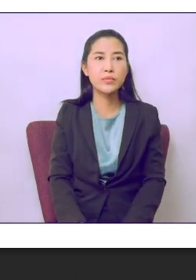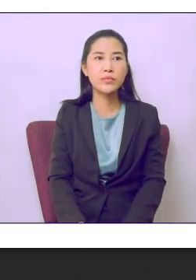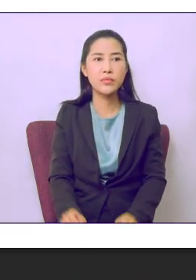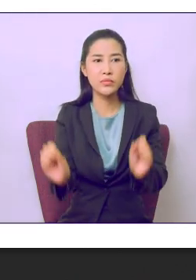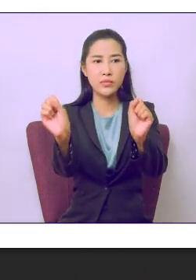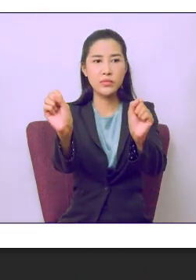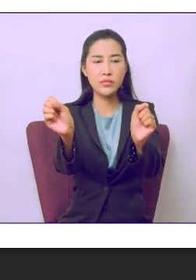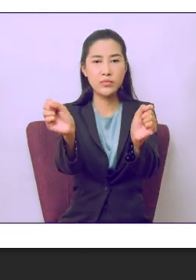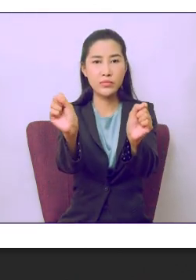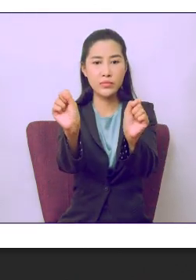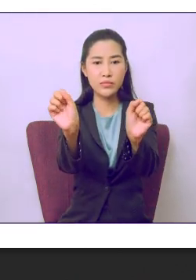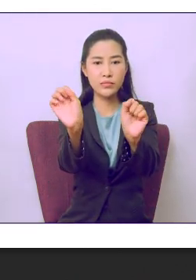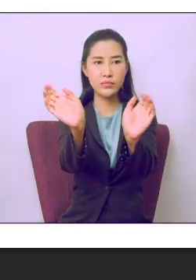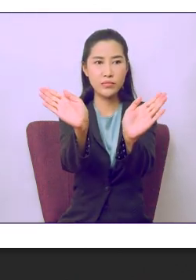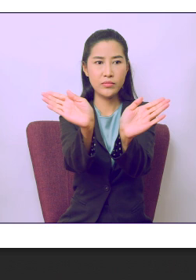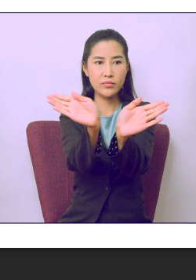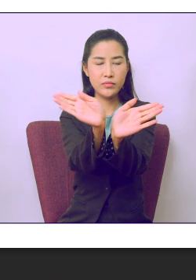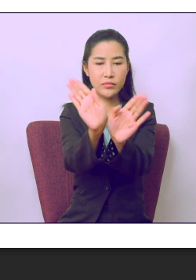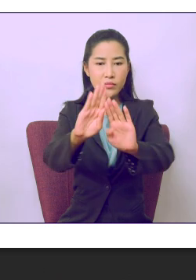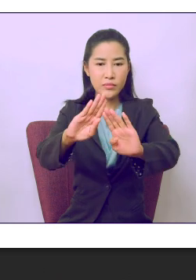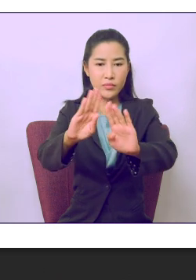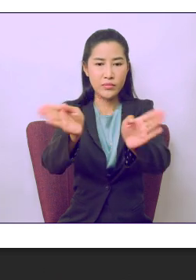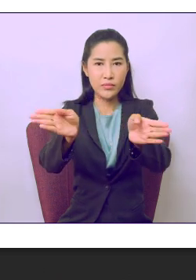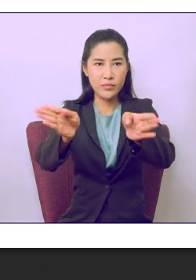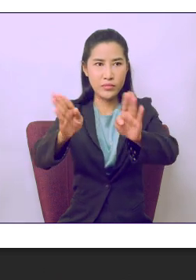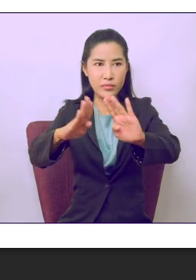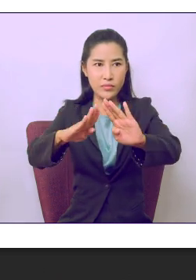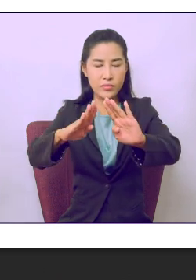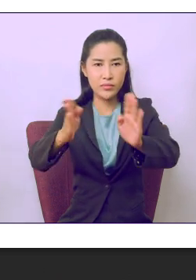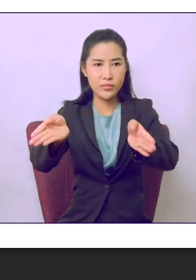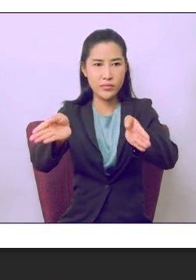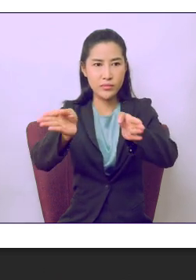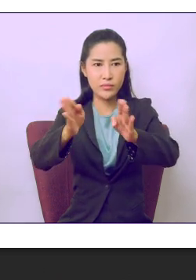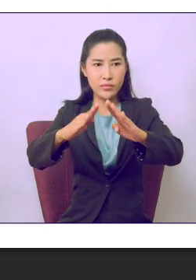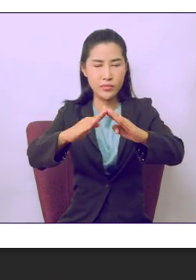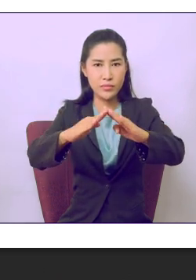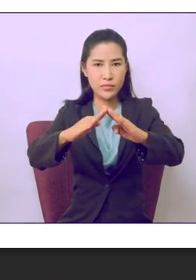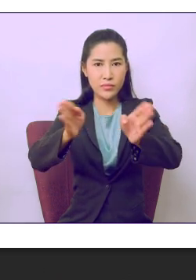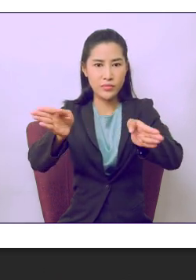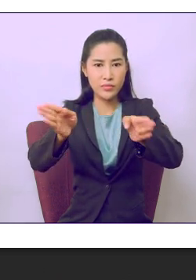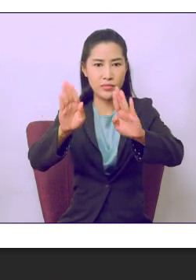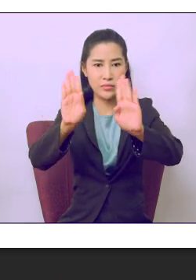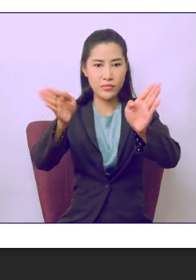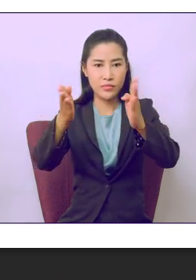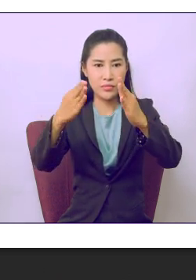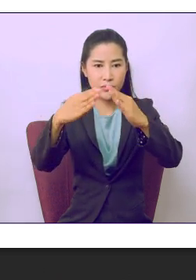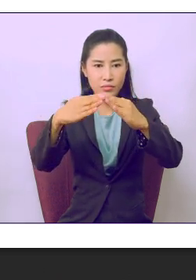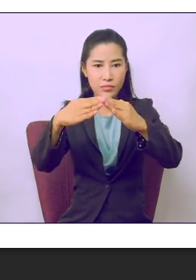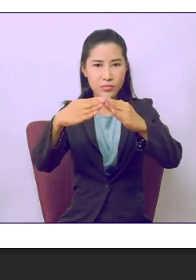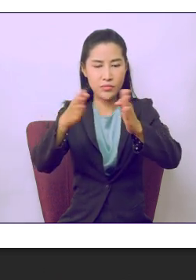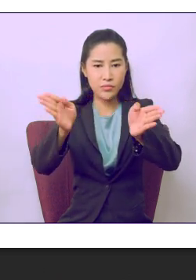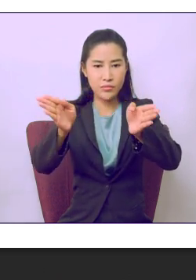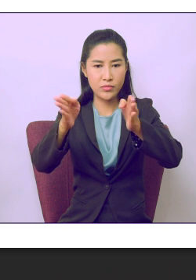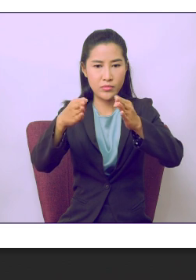ข้อเท้าเข้านะครับให้เท้า 2ข้างชิดกันนะครับหมุนข้อเท้าเข้าให้ชิดกันนะครับอันนี้ก็จะเป็นอ่า